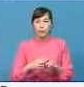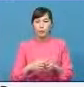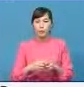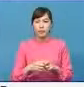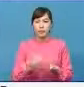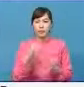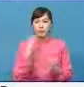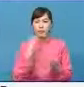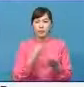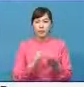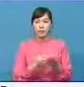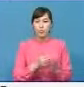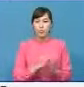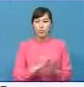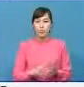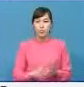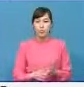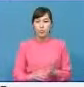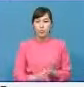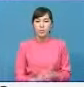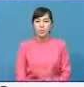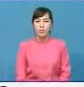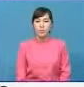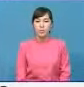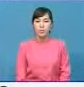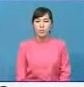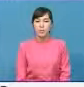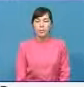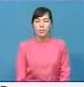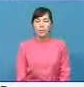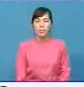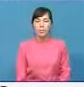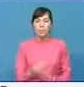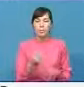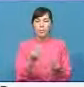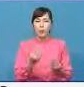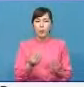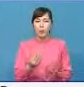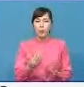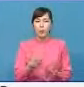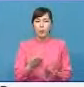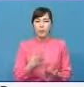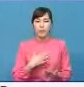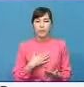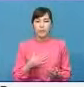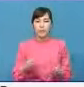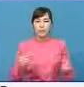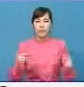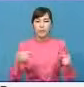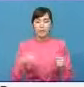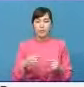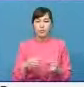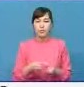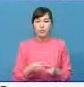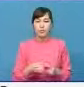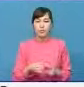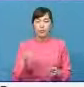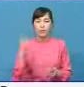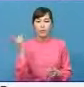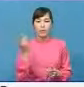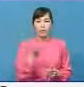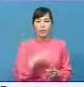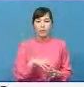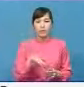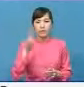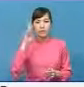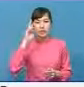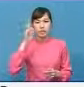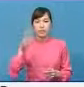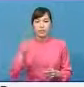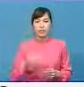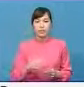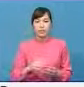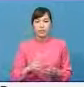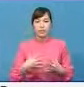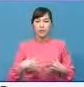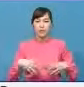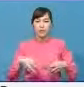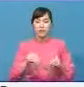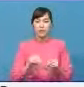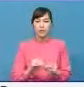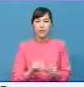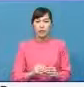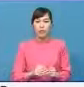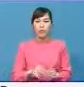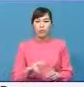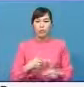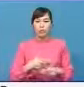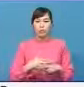мағынасы деп шығарып алып келеді да. Ауыл бізге қарсы келіп атады. Діни сауатсыздықтың салдарынан қаншама шаңырақ шайқалып, айрандай үйіп отырған